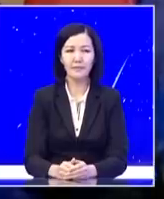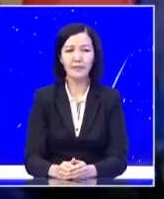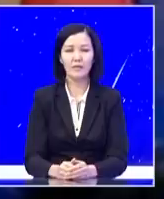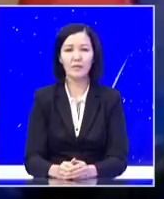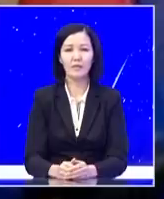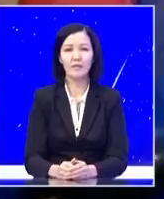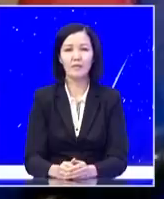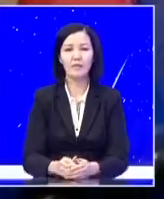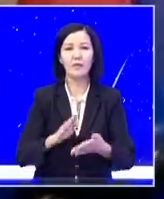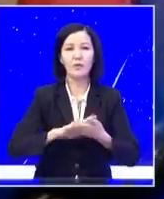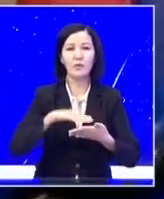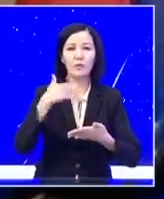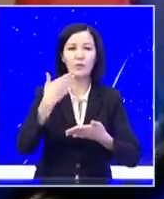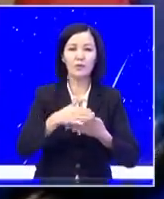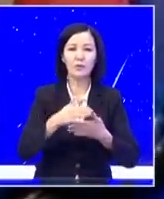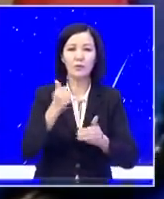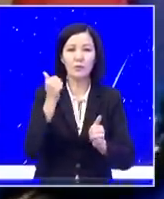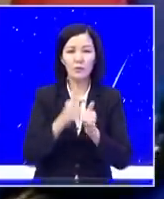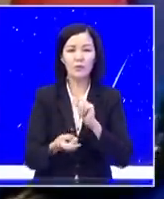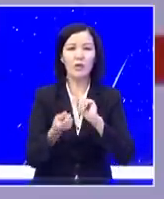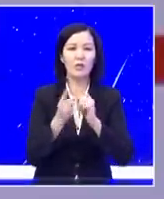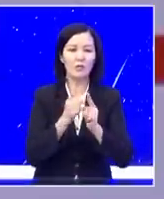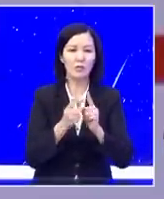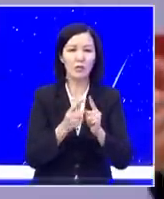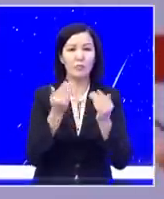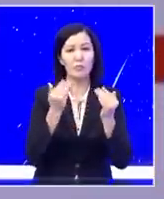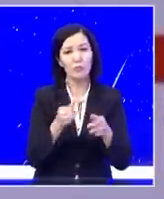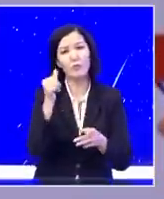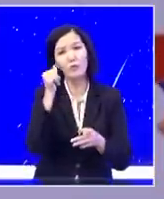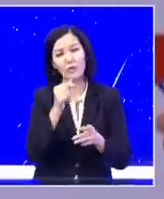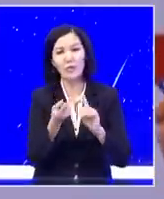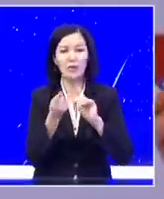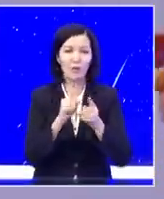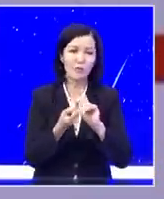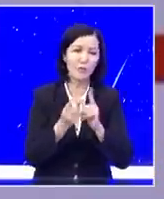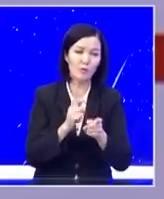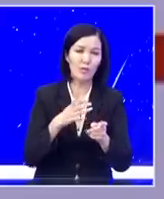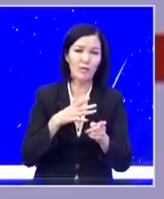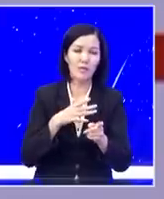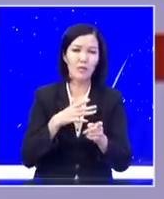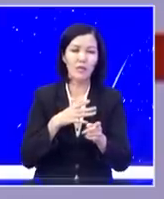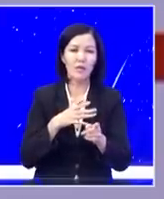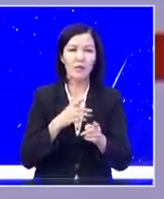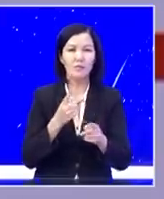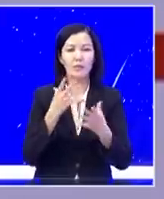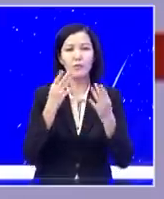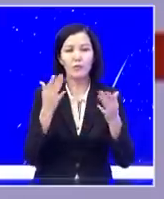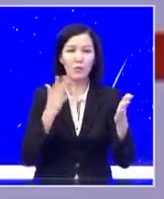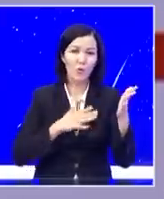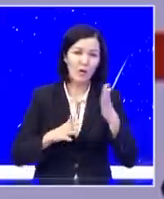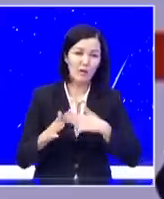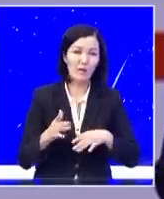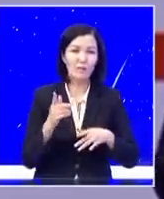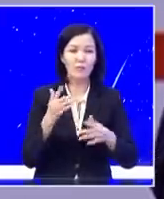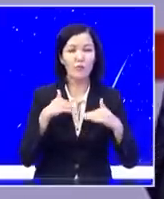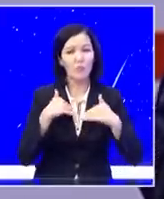Күнтізбенің беті күн сайын ауысады. Күн сайын дүние қырық құбылады. Біреу қуанады,